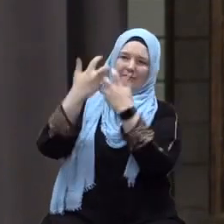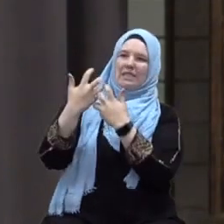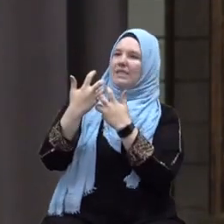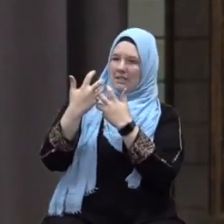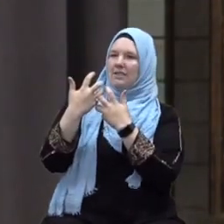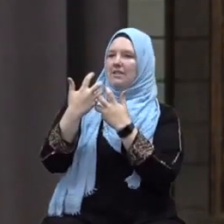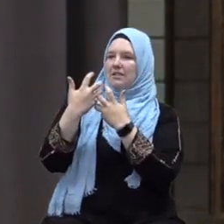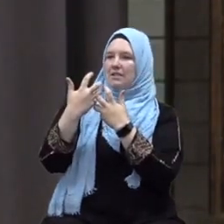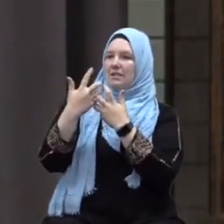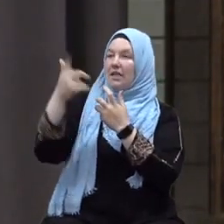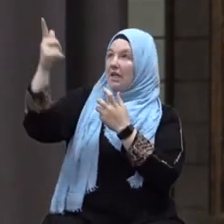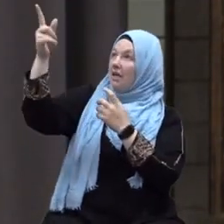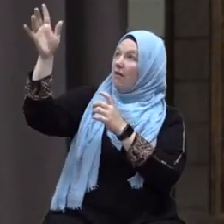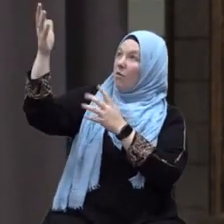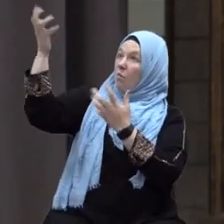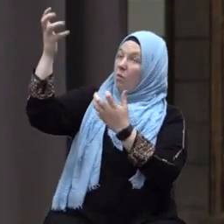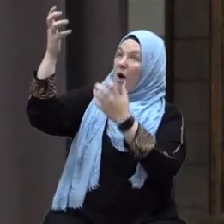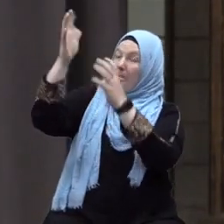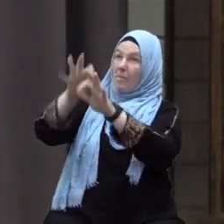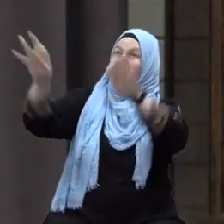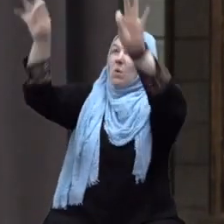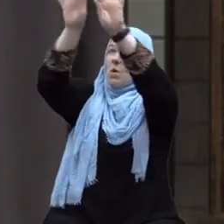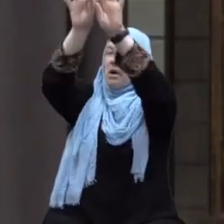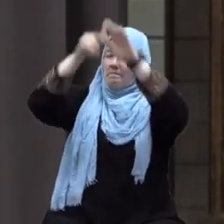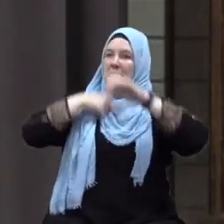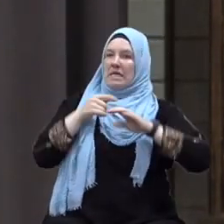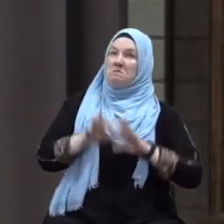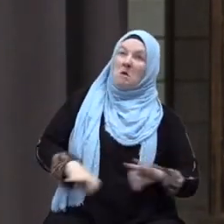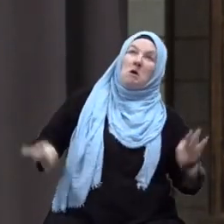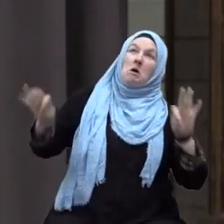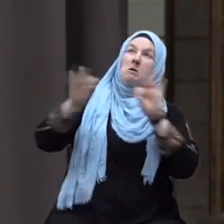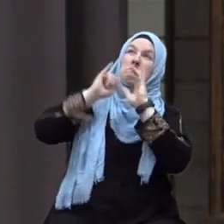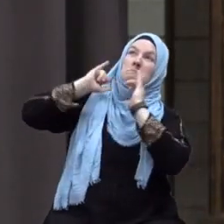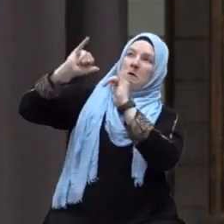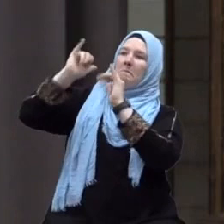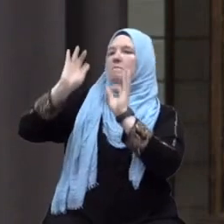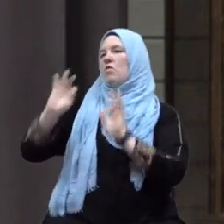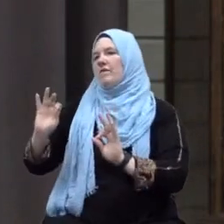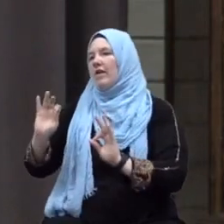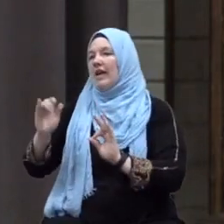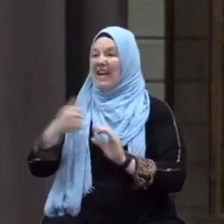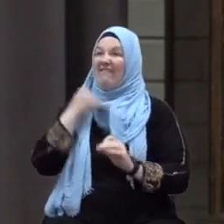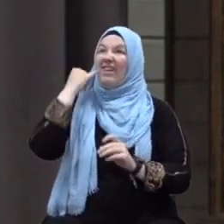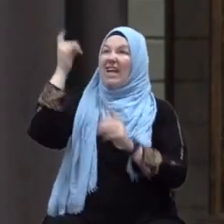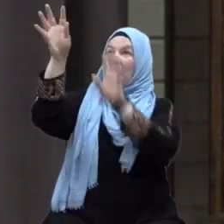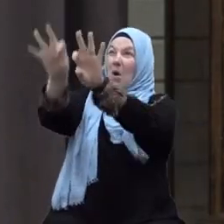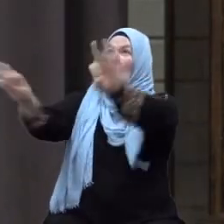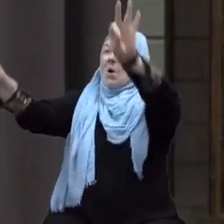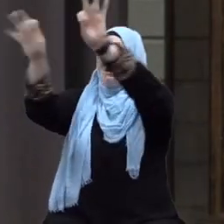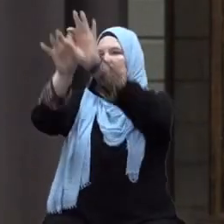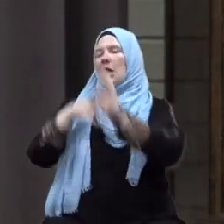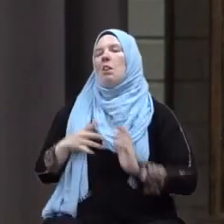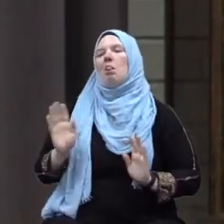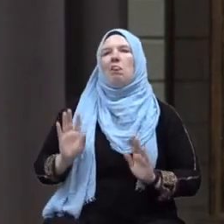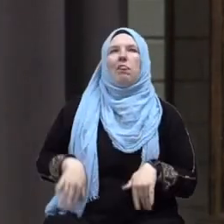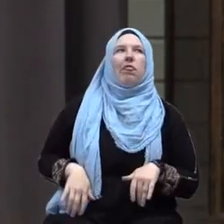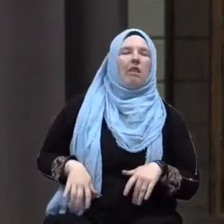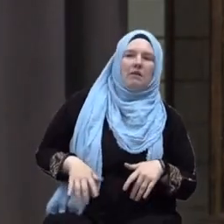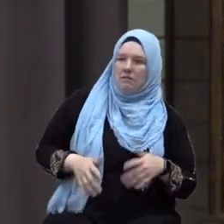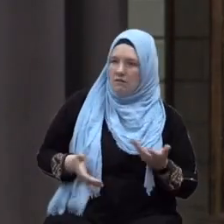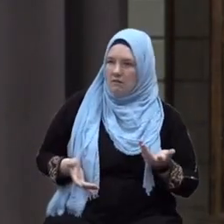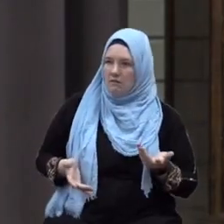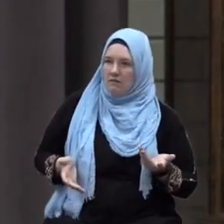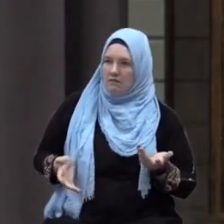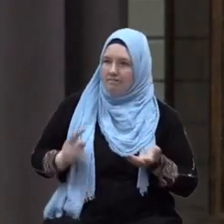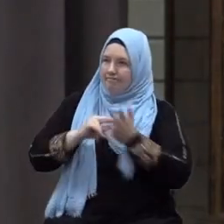الْبَيْعُ أَبَا يَحْيَى. Suhaib ibn Sinan al-Rumi was a companion of the Prophet sallallahu alaihi wasallam, and when